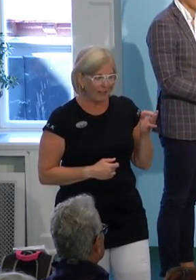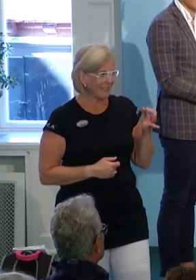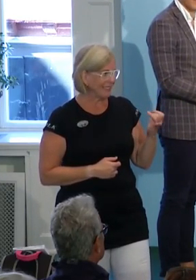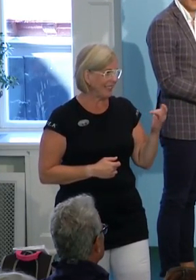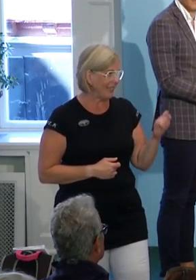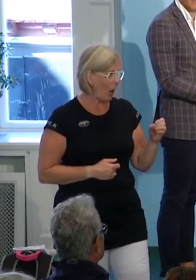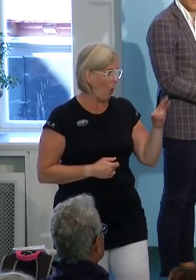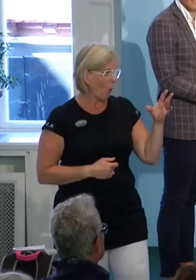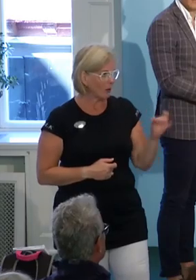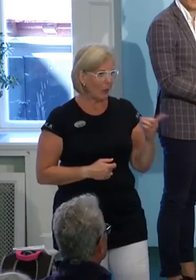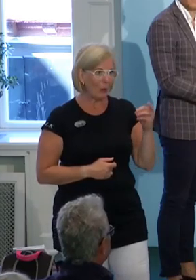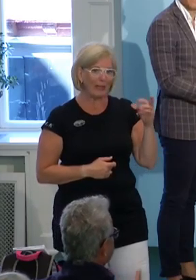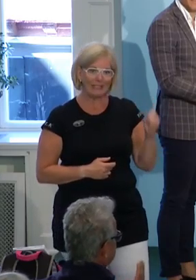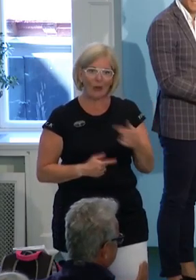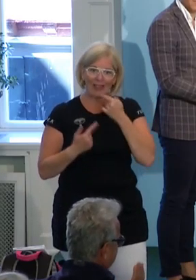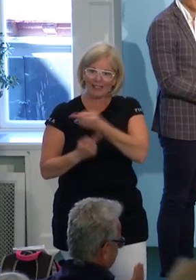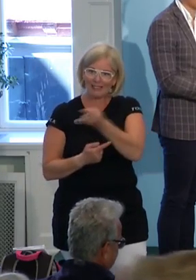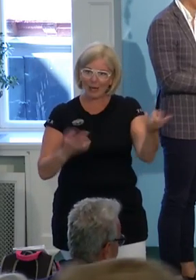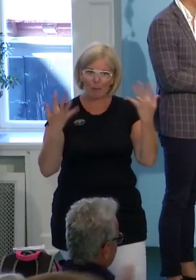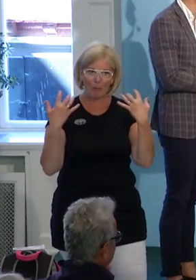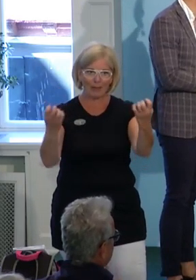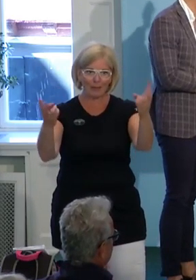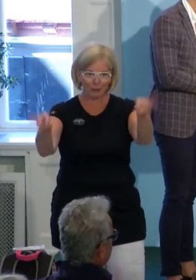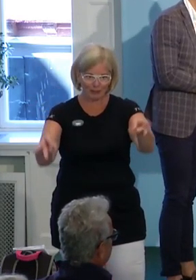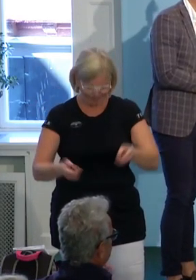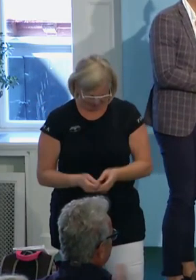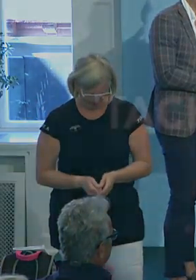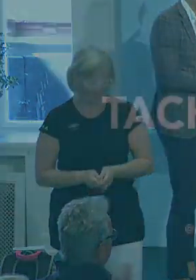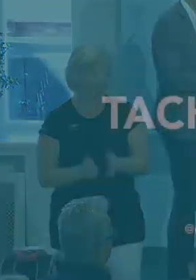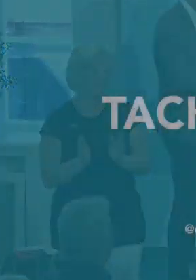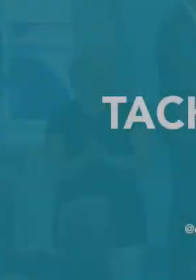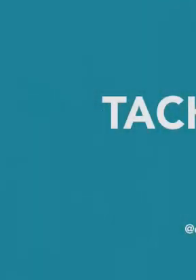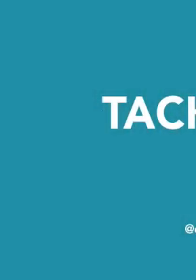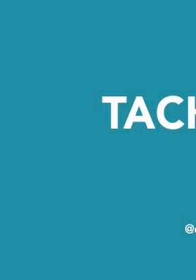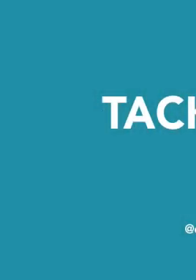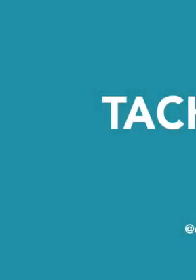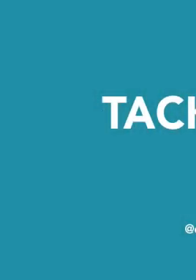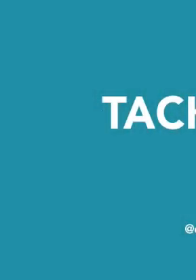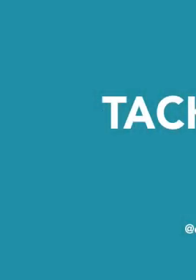och Louise. Och tack så mycket för er från publiken också. Och då tackar vi moderatorn. Tack så mycket.